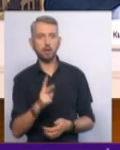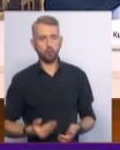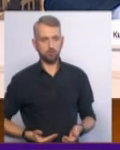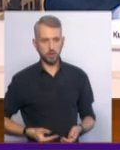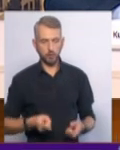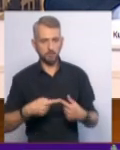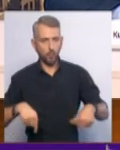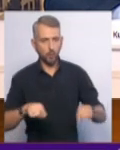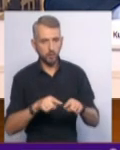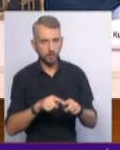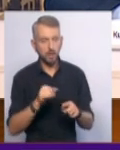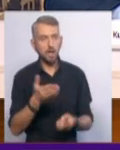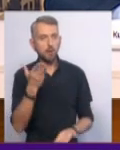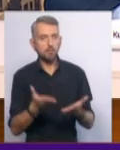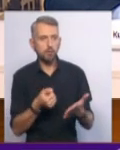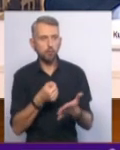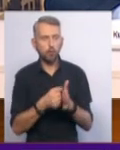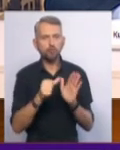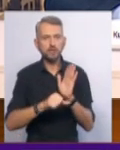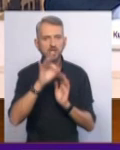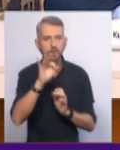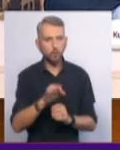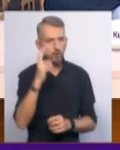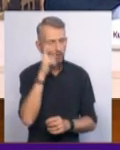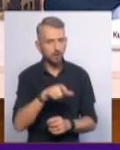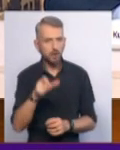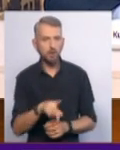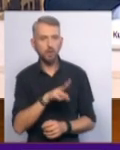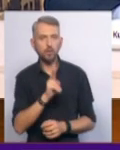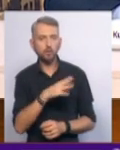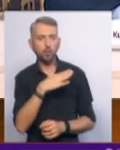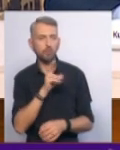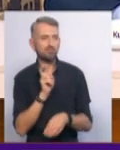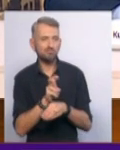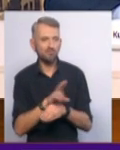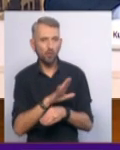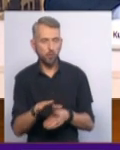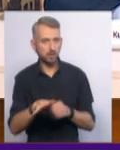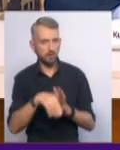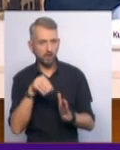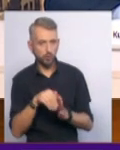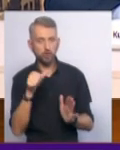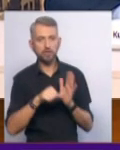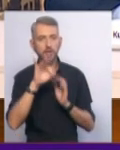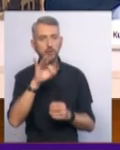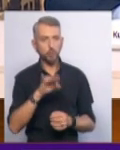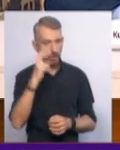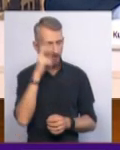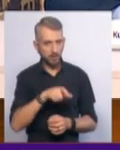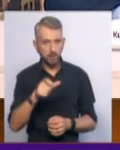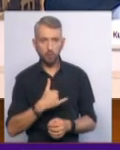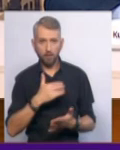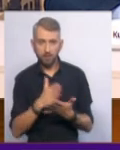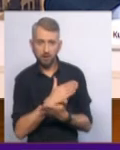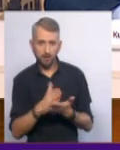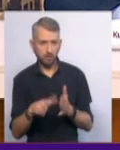окрузі, і, мабуть, до 60% киян, які не ходять на вибори. 60% киян у нас взагалі не